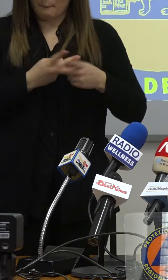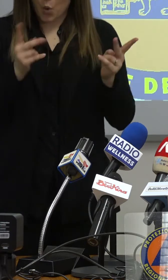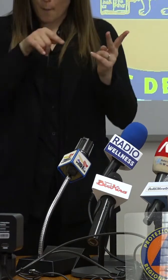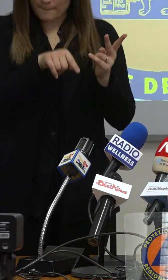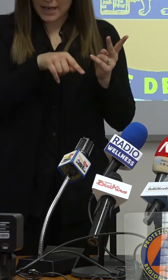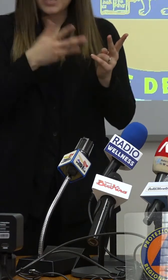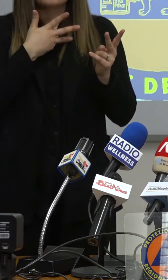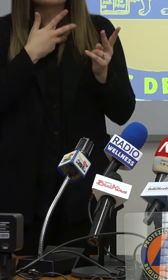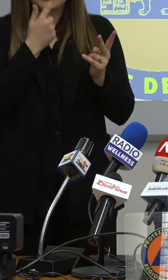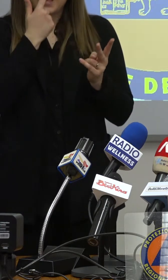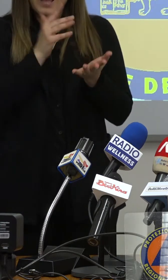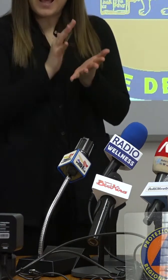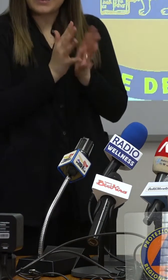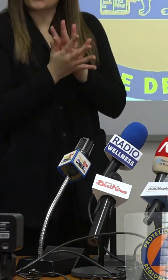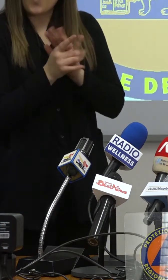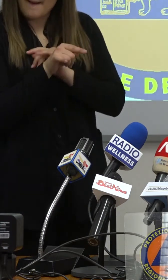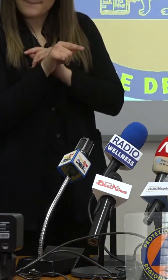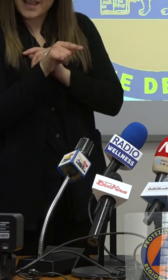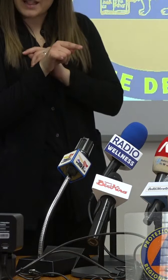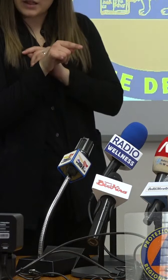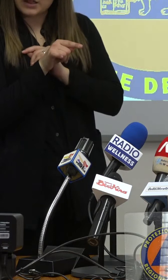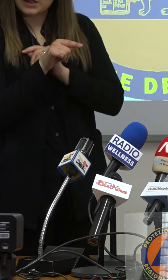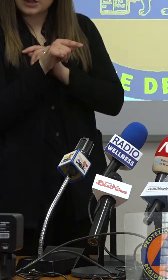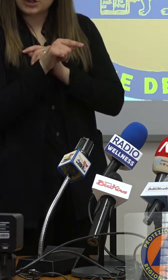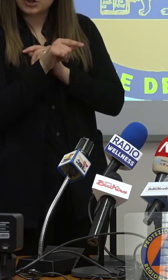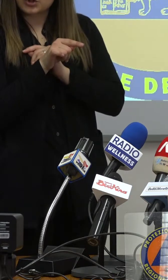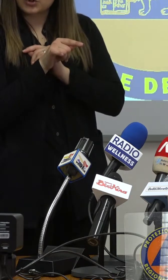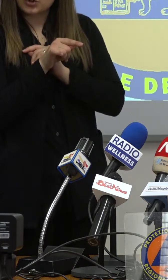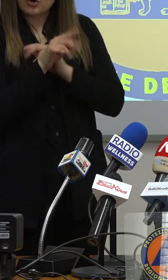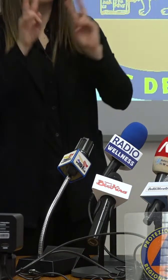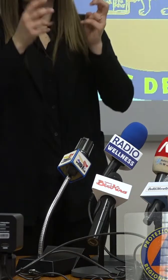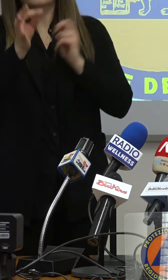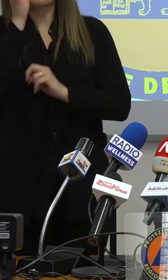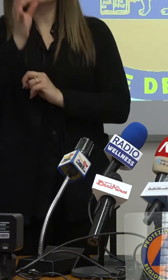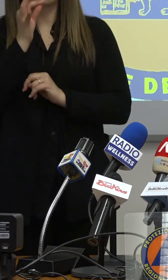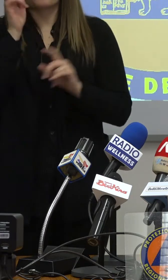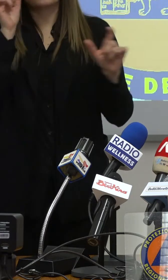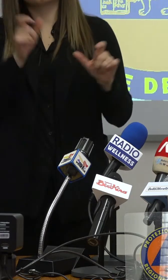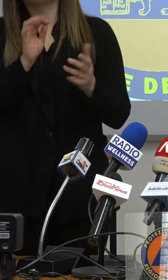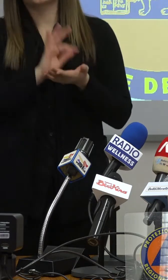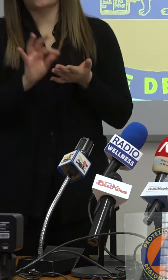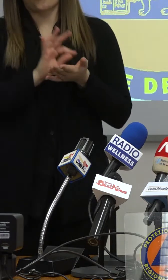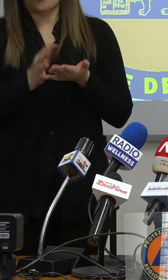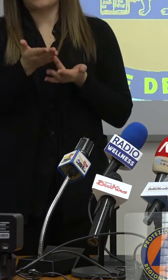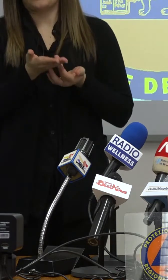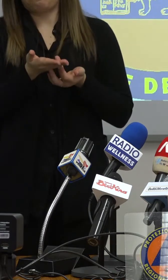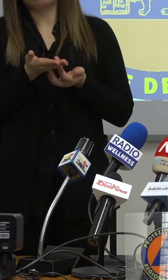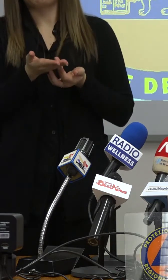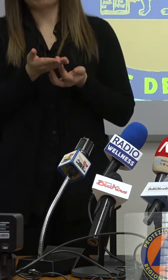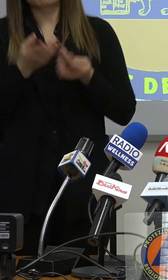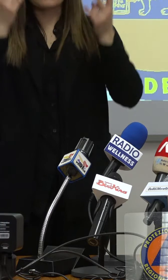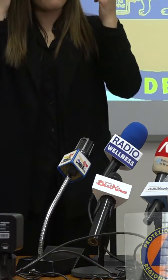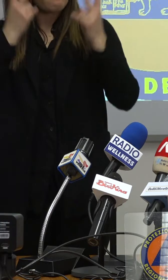un adeguamento del piano di sanità pubblica rispetto al tema tamponi nelle scuole, visto considerato che con